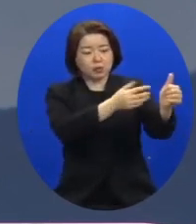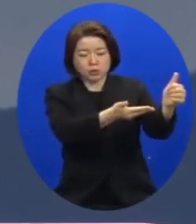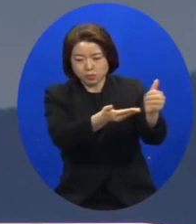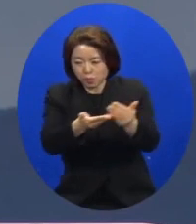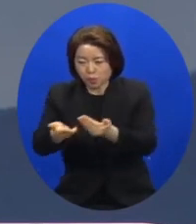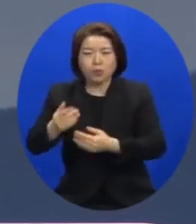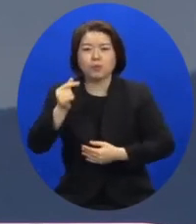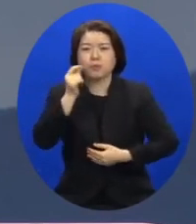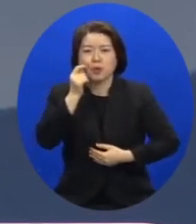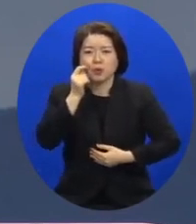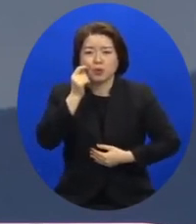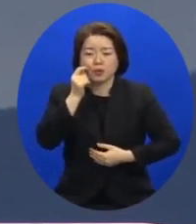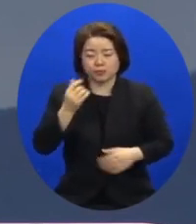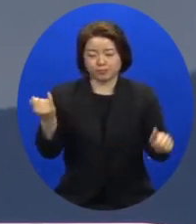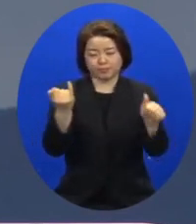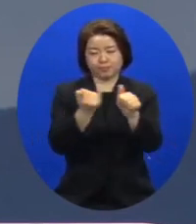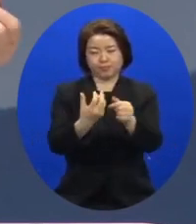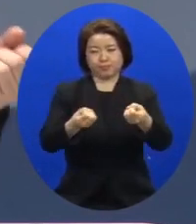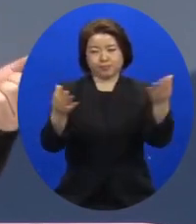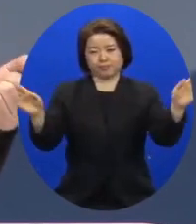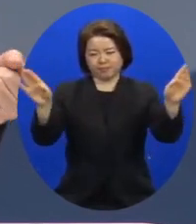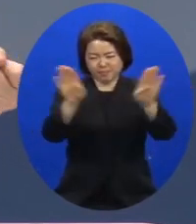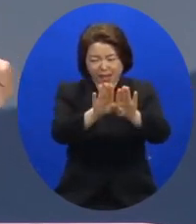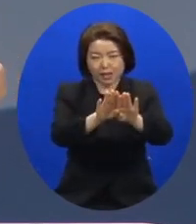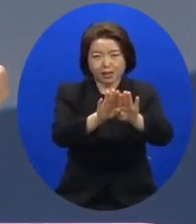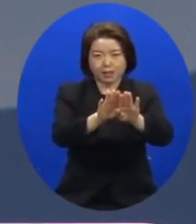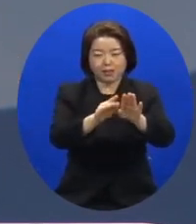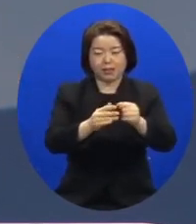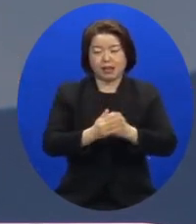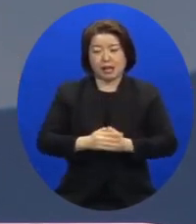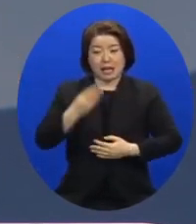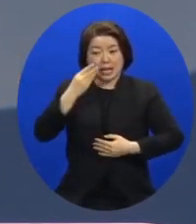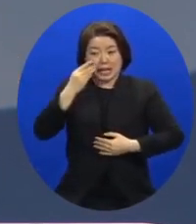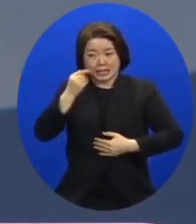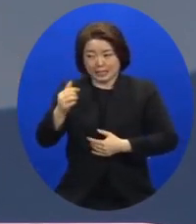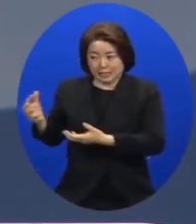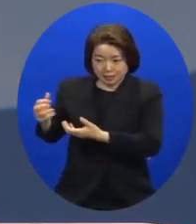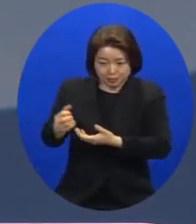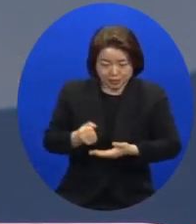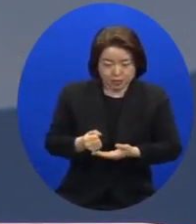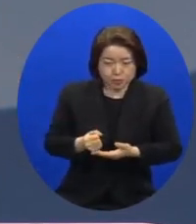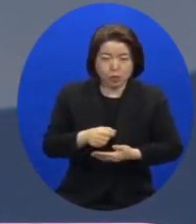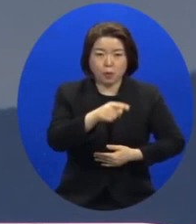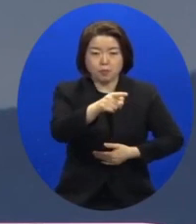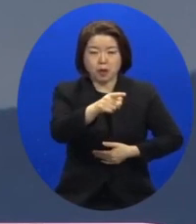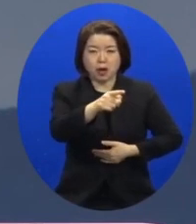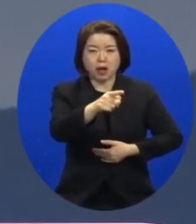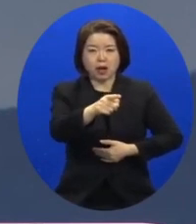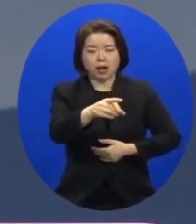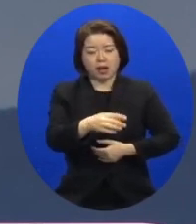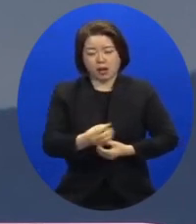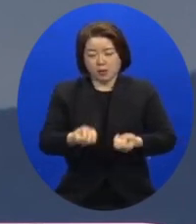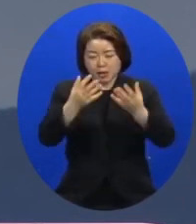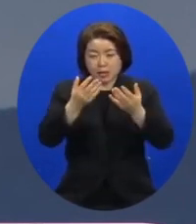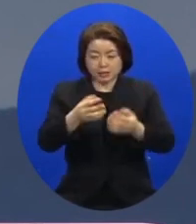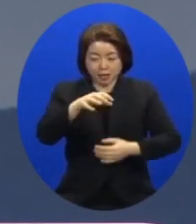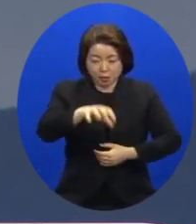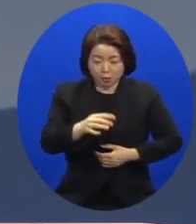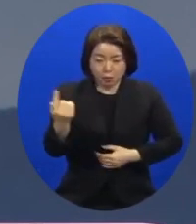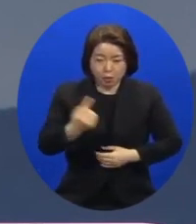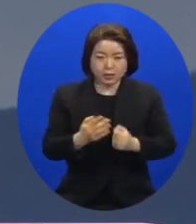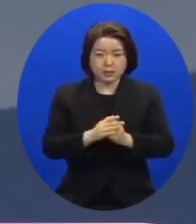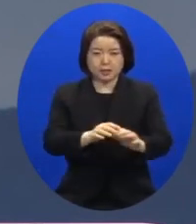문은 닫혀 벌였습니다 기름을 겨우 구해서 잔칫집에 와서 그 신랑을 불러 부르고